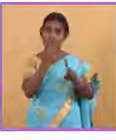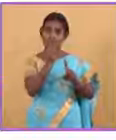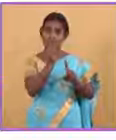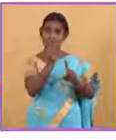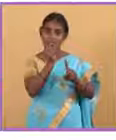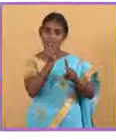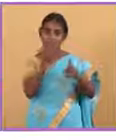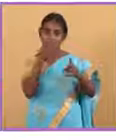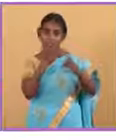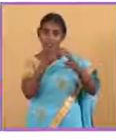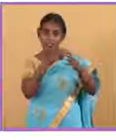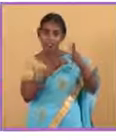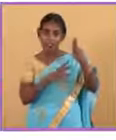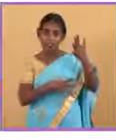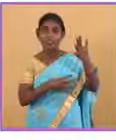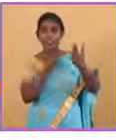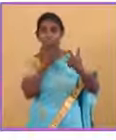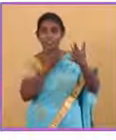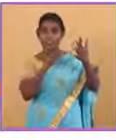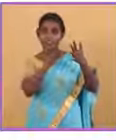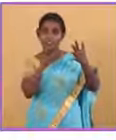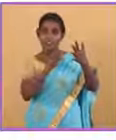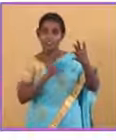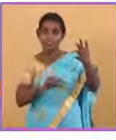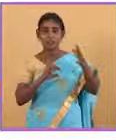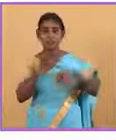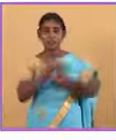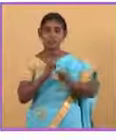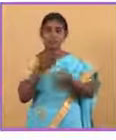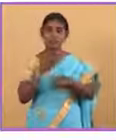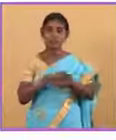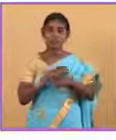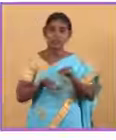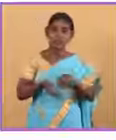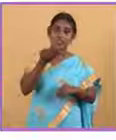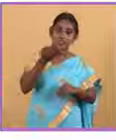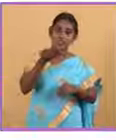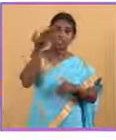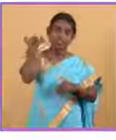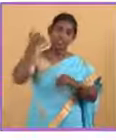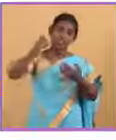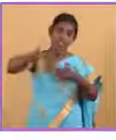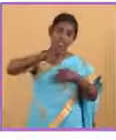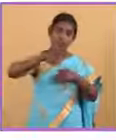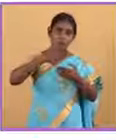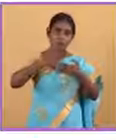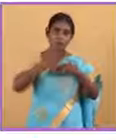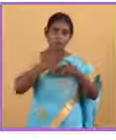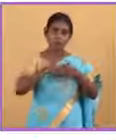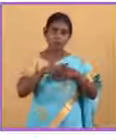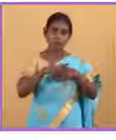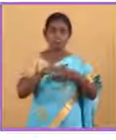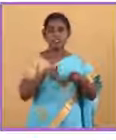சொற்கள் உருவாகின்றது பார்த்தீர்களா? அதே மாதிரி செல், சென்றான் செல்கின்றான் செல்லான் என்றான் என்ற எதிர்மறை சொல்லும்